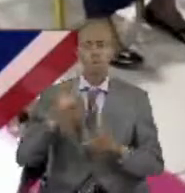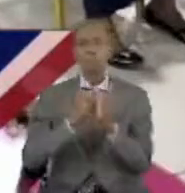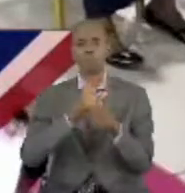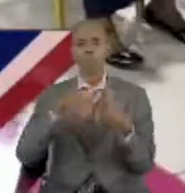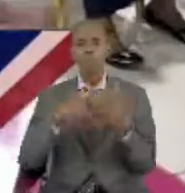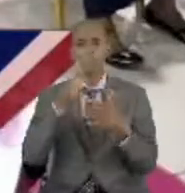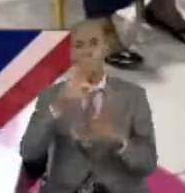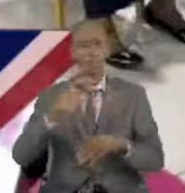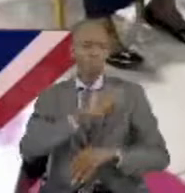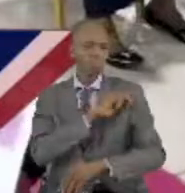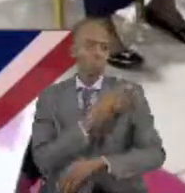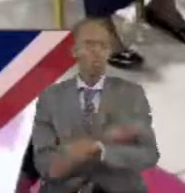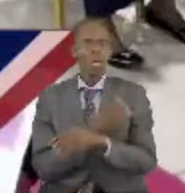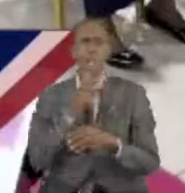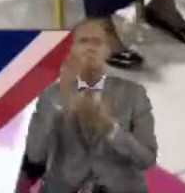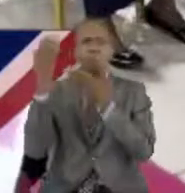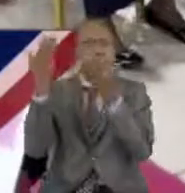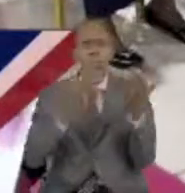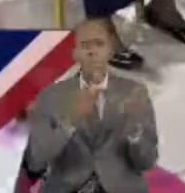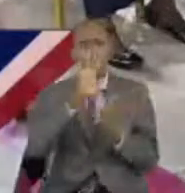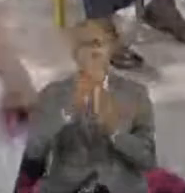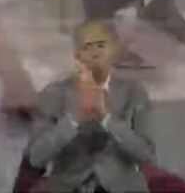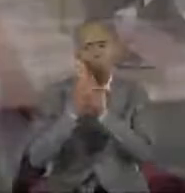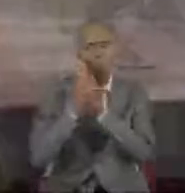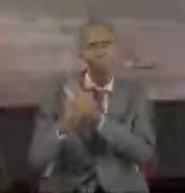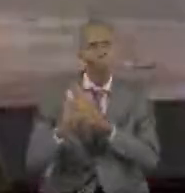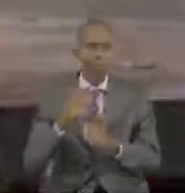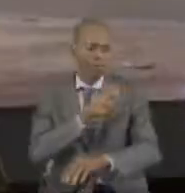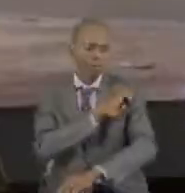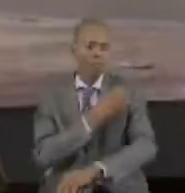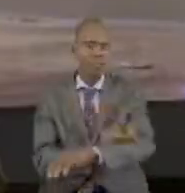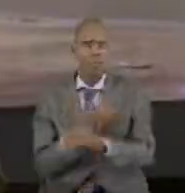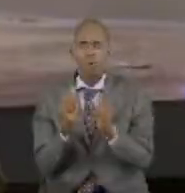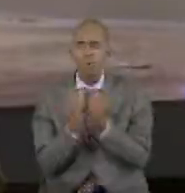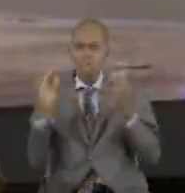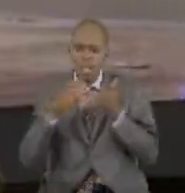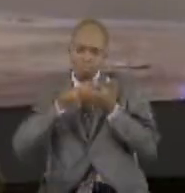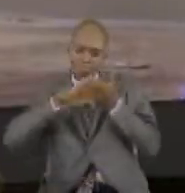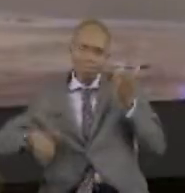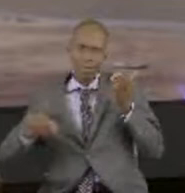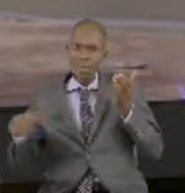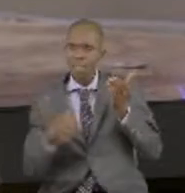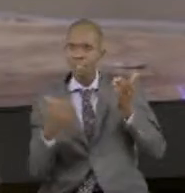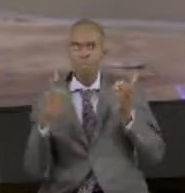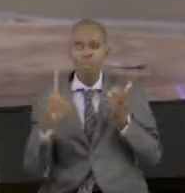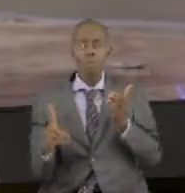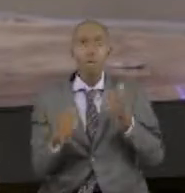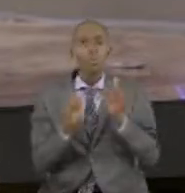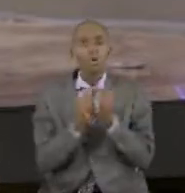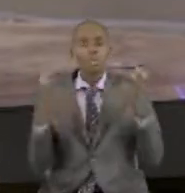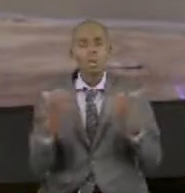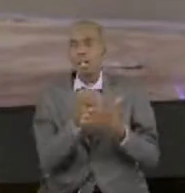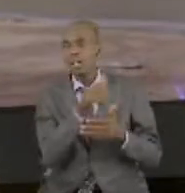est-ce que vous apporter toutes vos capacités votre énergie sans réserve et sans aucun aucun